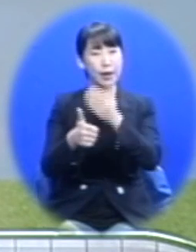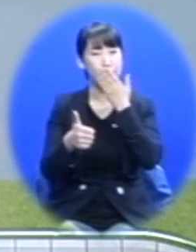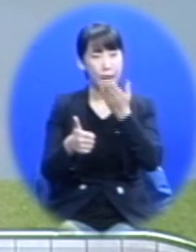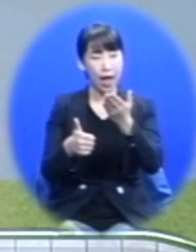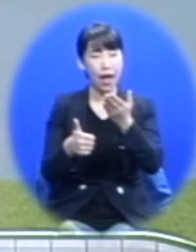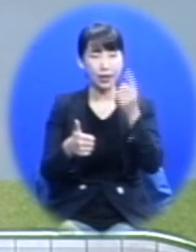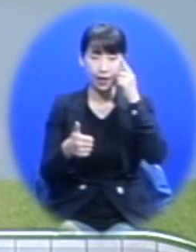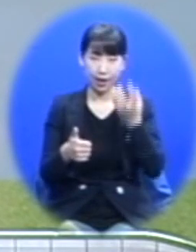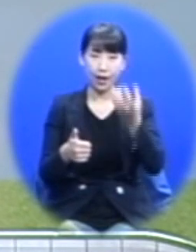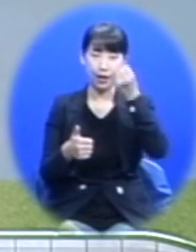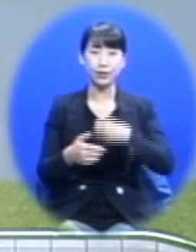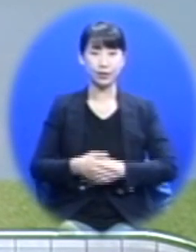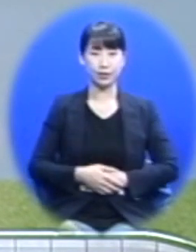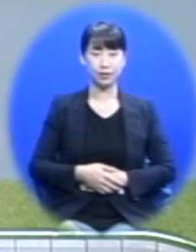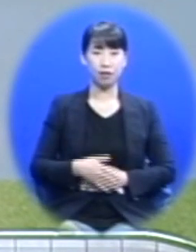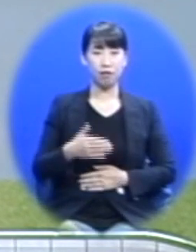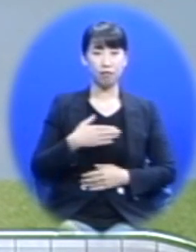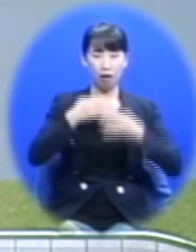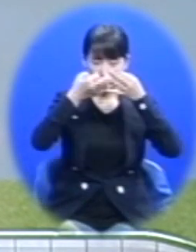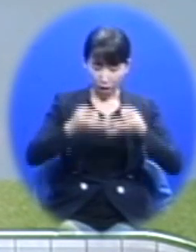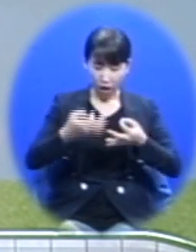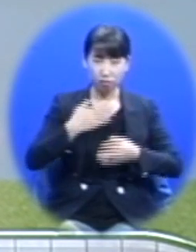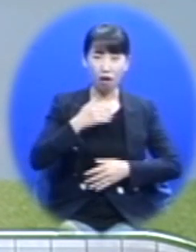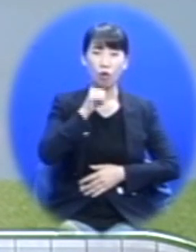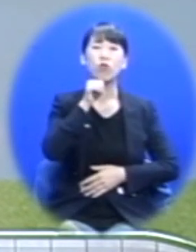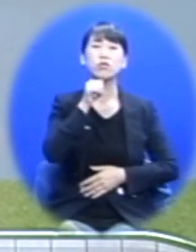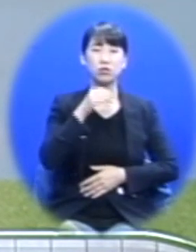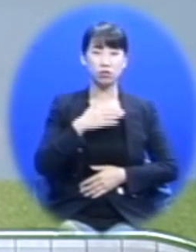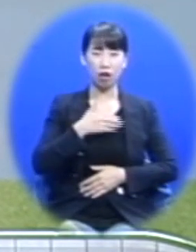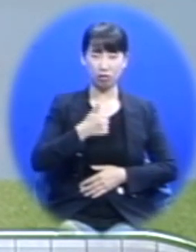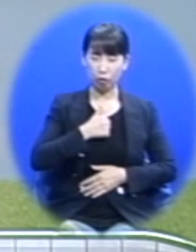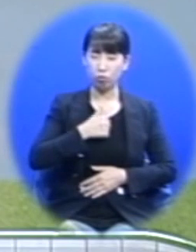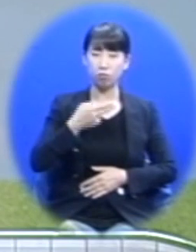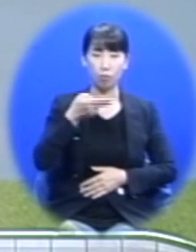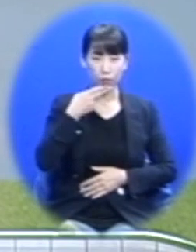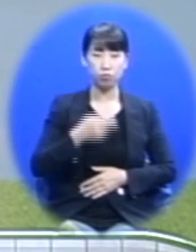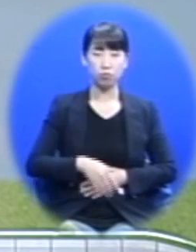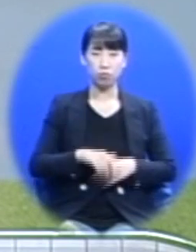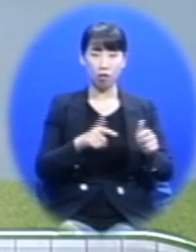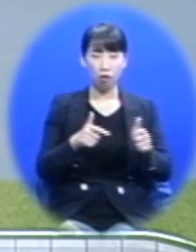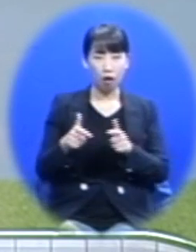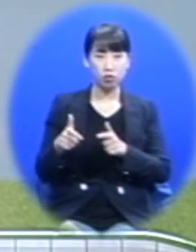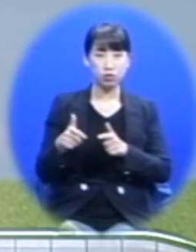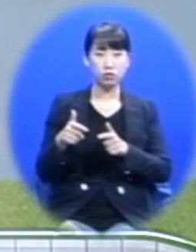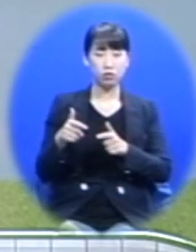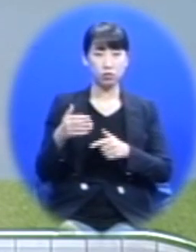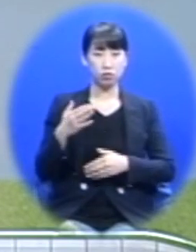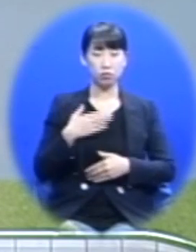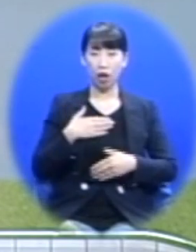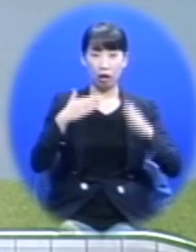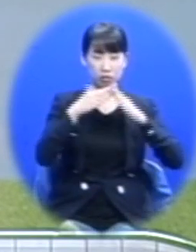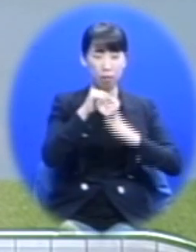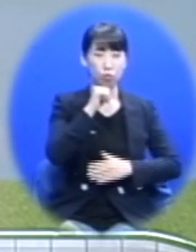없어. 난 너무 초라하나요? 난 완전히 자존심이 다 무너졌어. 그냥 집안도 의지할